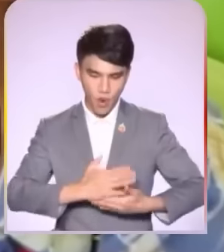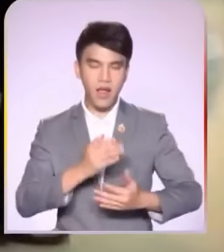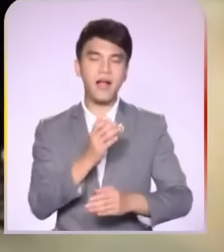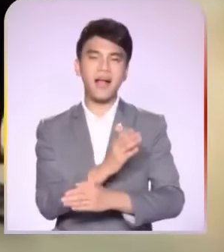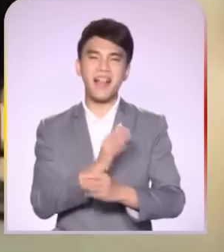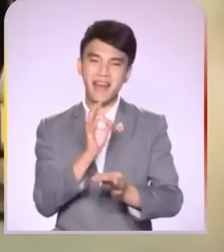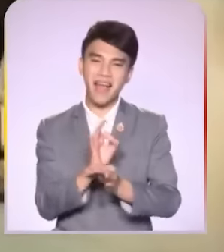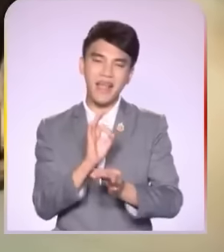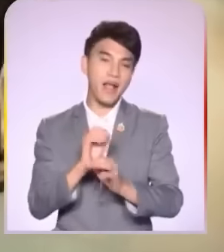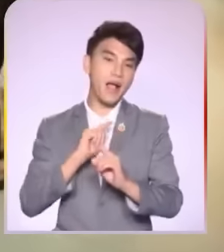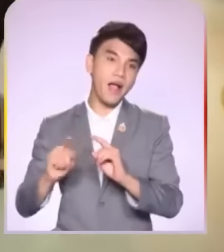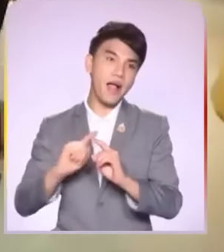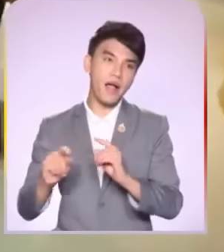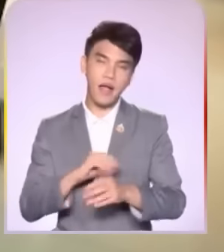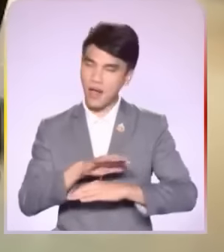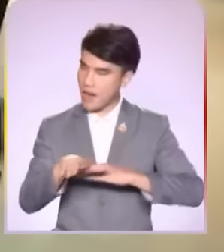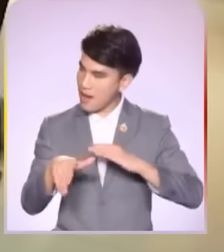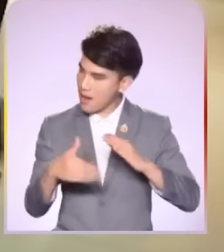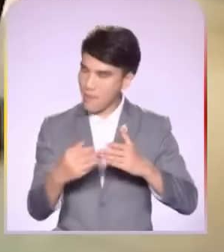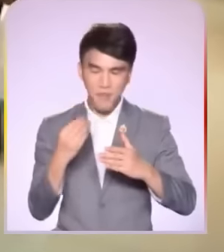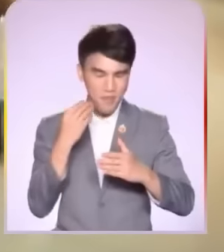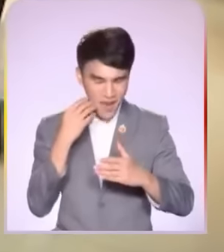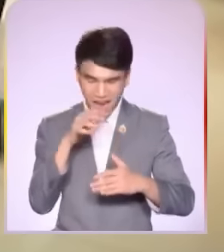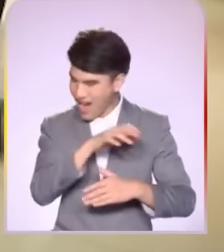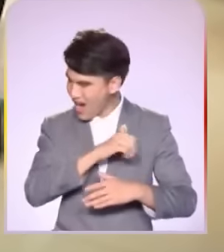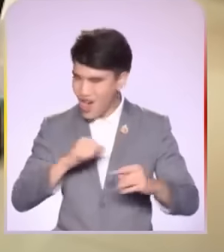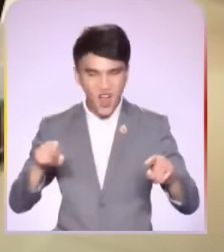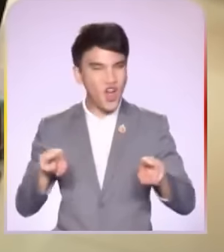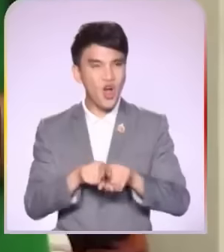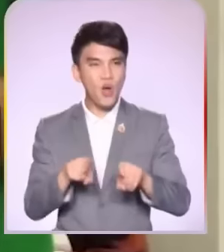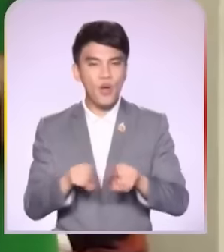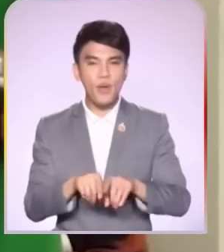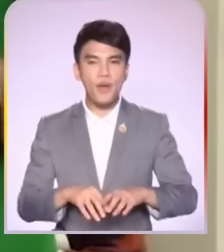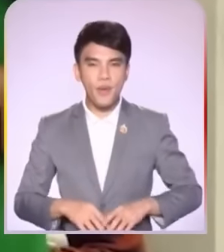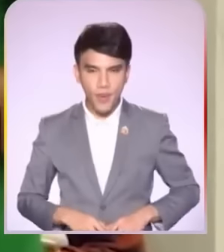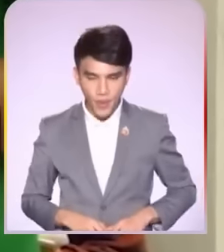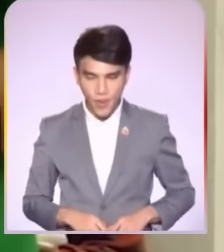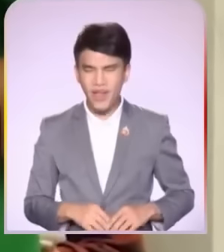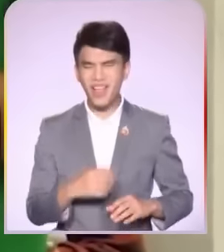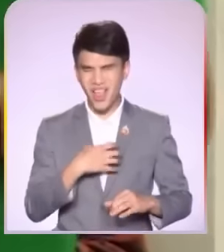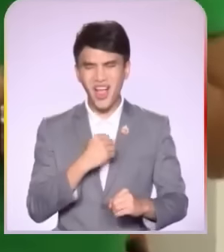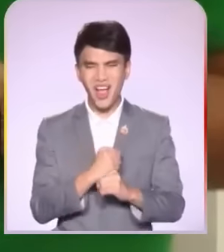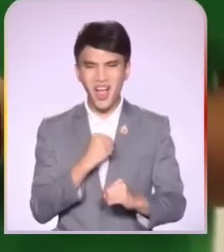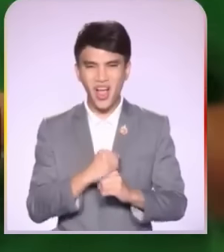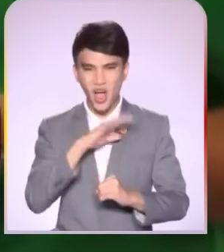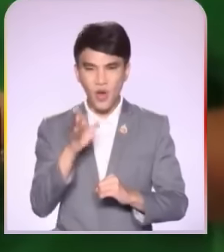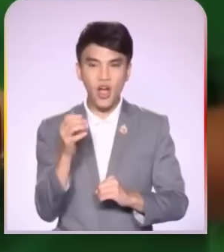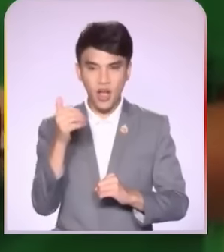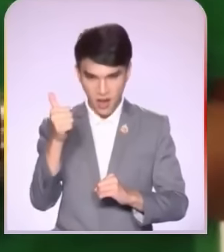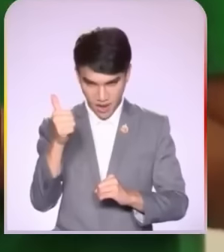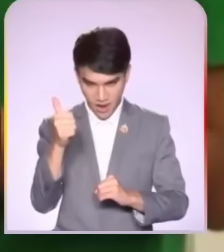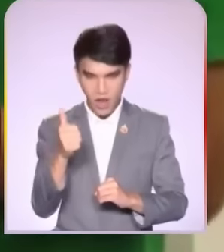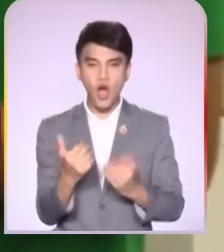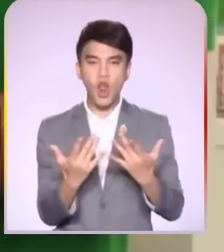ธนาคารเอาบัตรประชาชนบางคนเอาทะเบียนบ้านไปด้วยเอาไปติดต่อธนาคารเลยบอกผูกพร้อมเพย์ให้ป้าให้ลุงหน่อยหลานจ